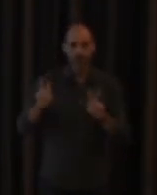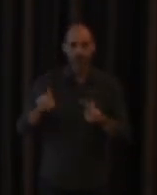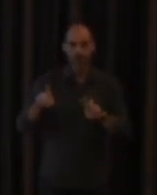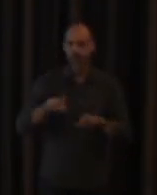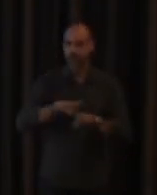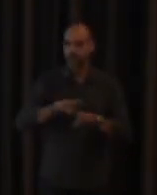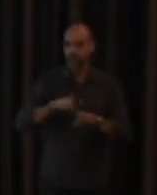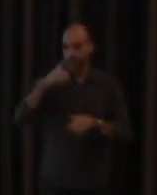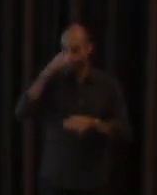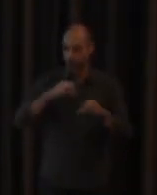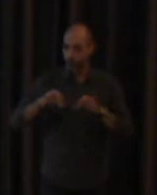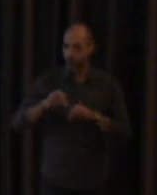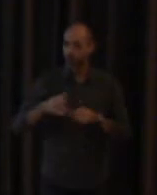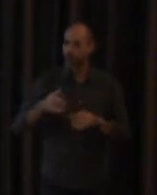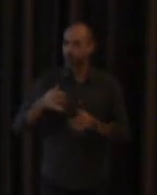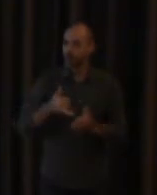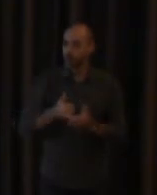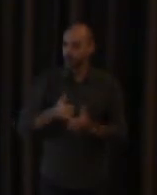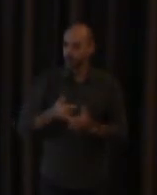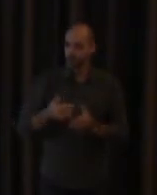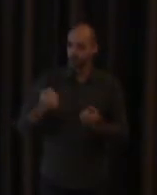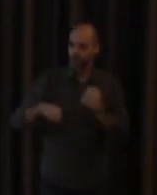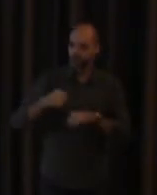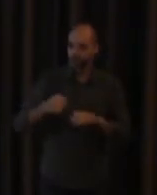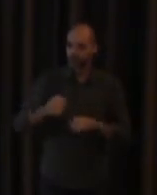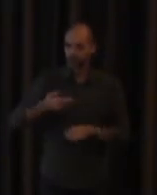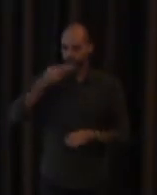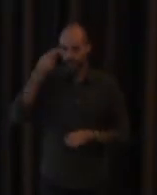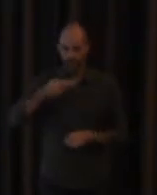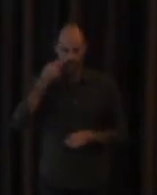capteniment molt interessant tant a nivell sintàctic